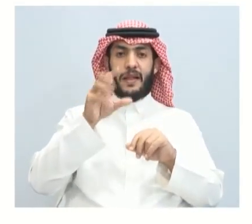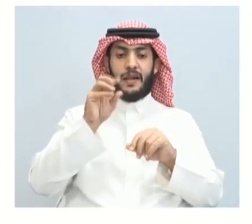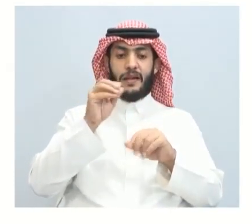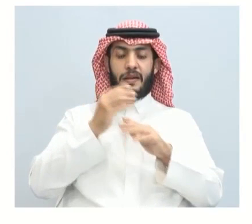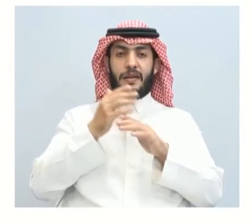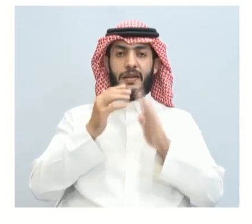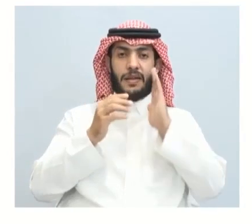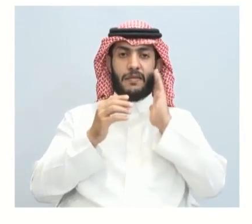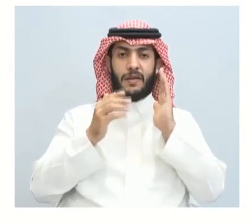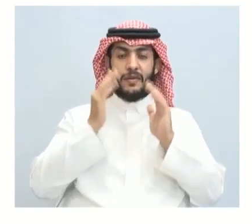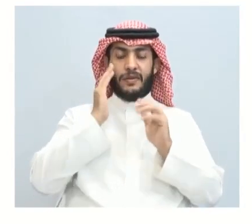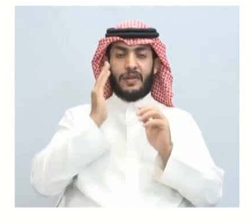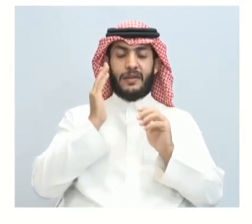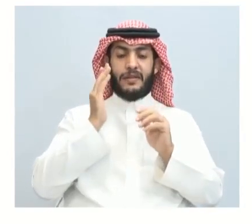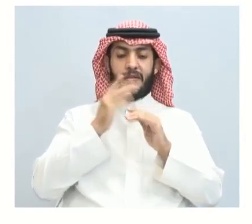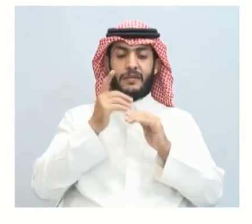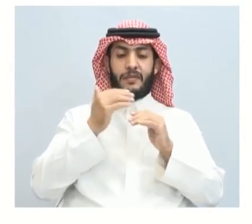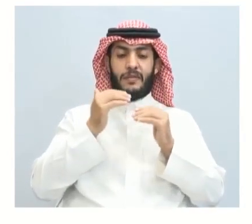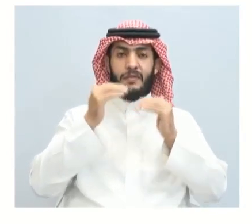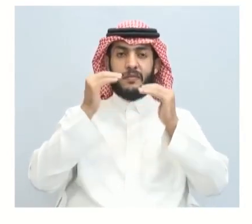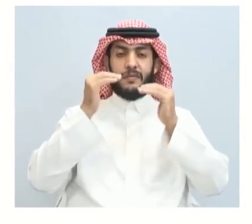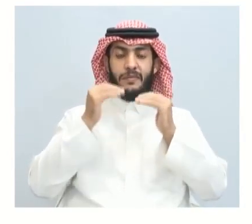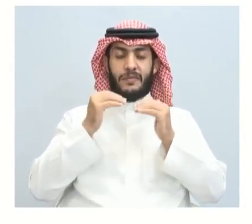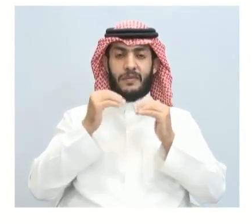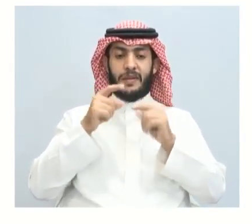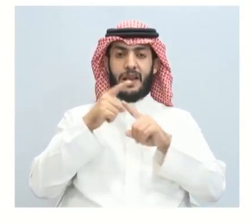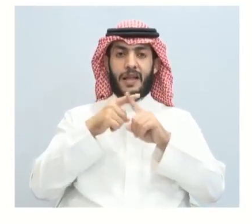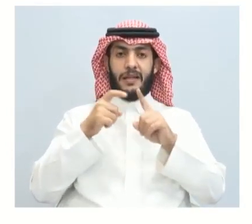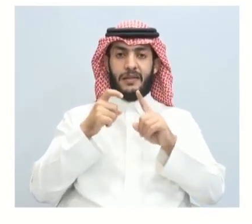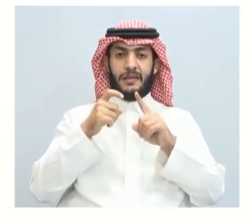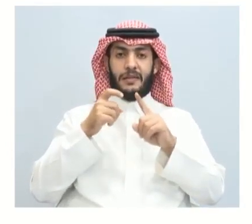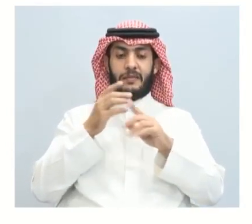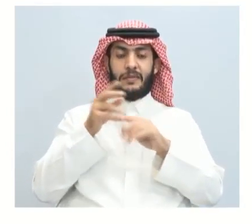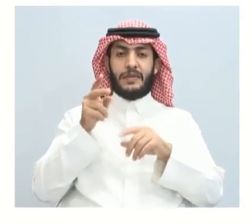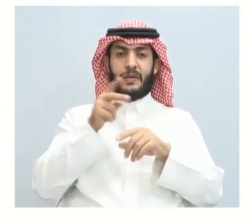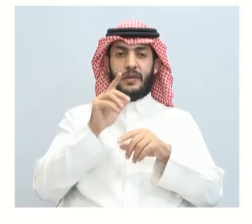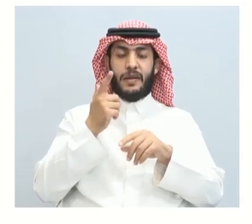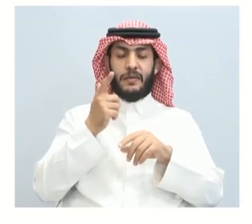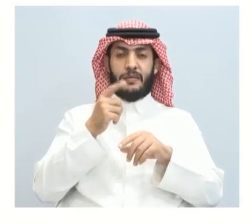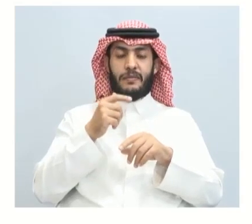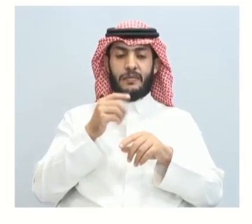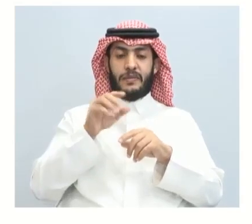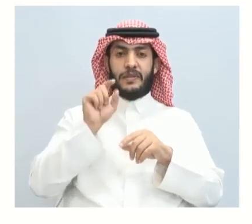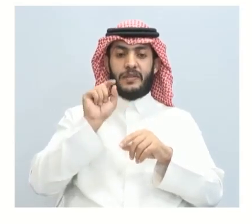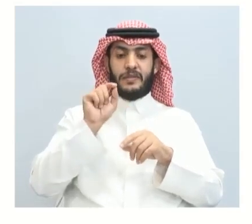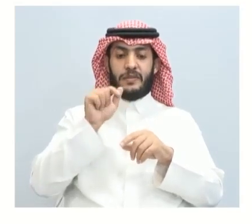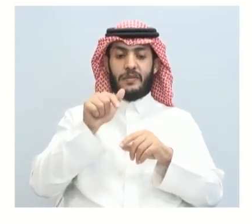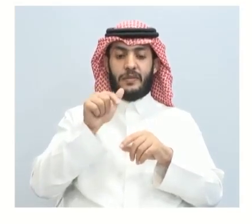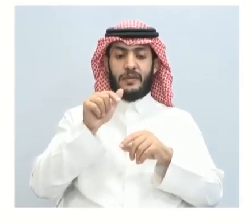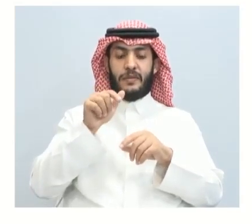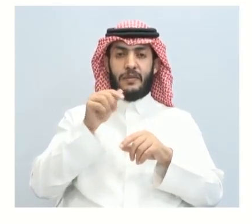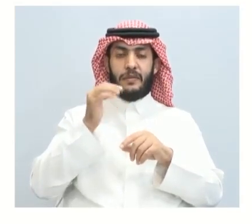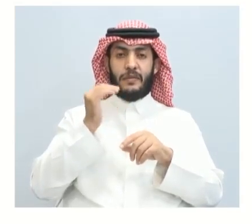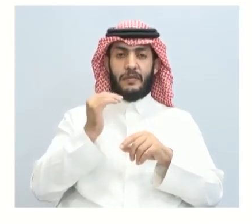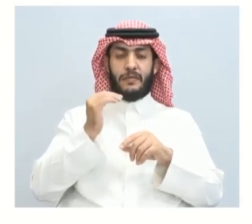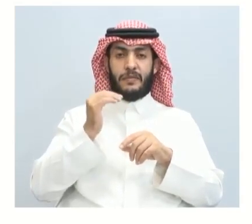جهه اليمين ومن جهه اليسار رايحه تقترب من محور اكس ومحور اكس طبعا يساوي كم يساوي صفر فهي من جهه اليمين ومن